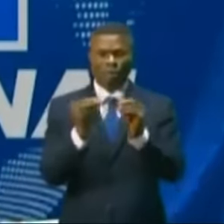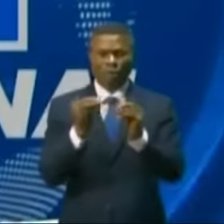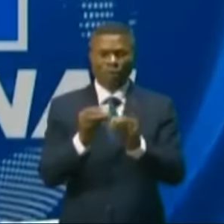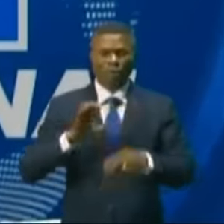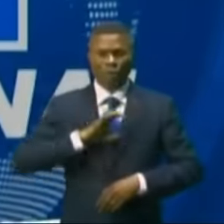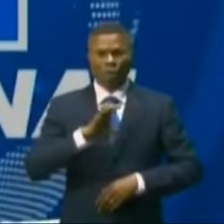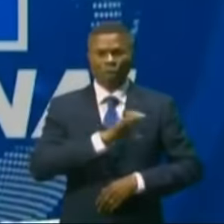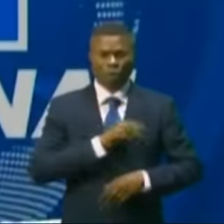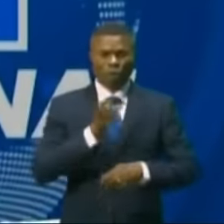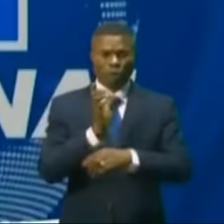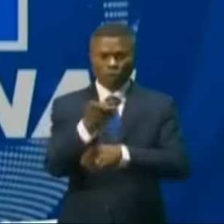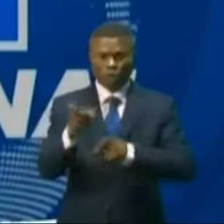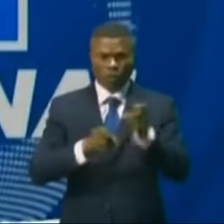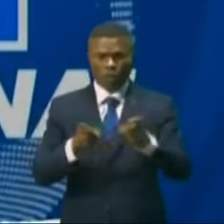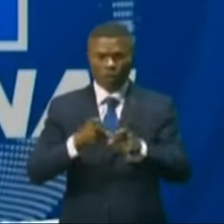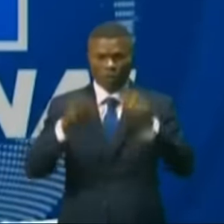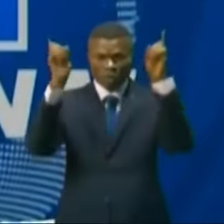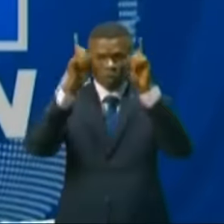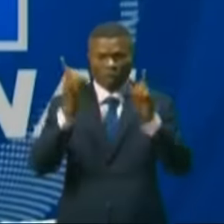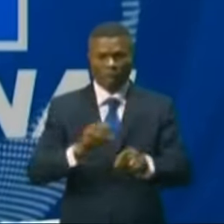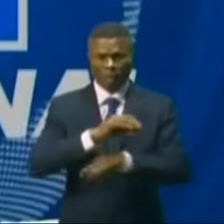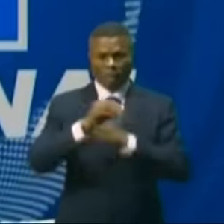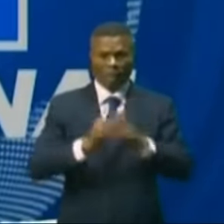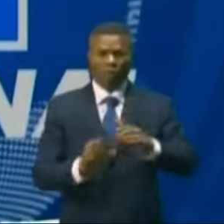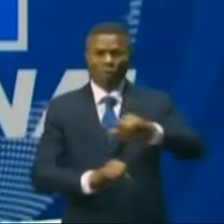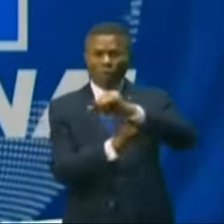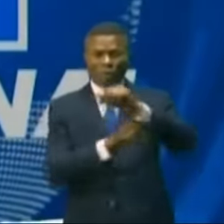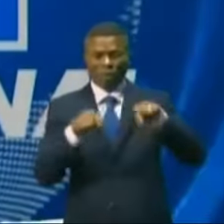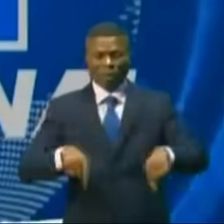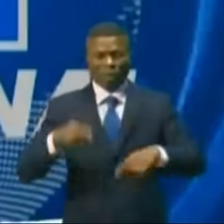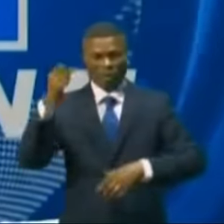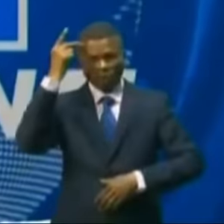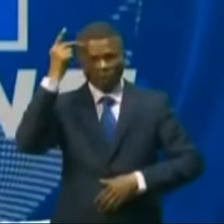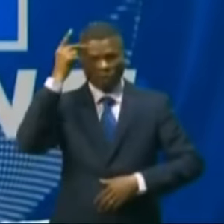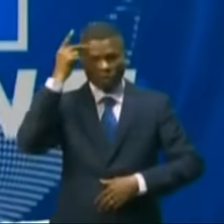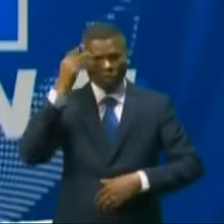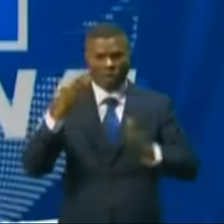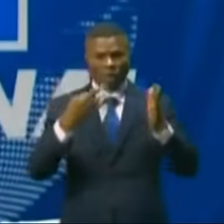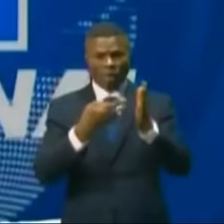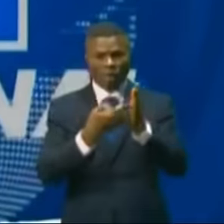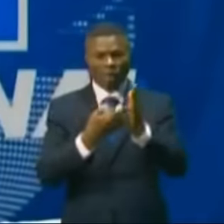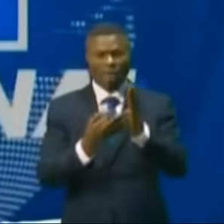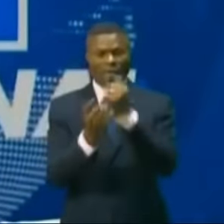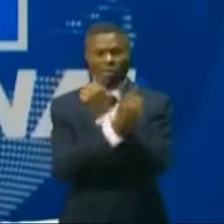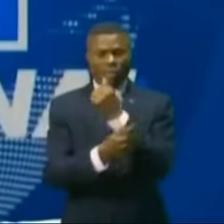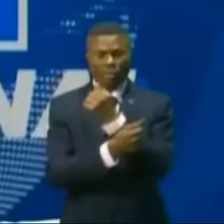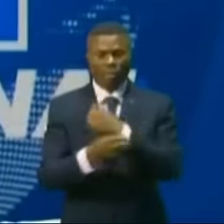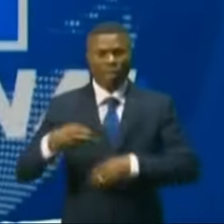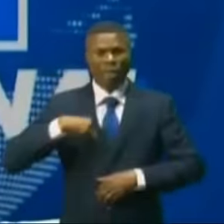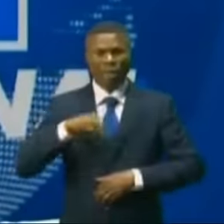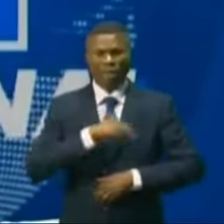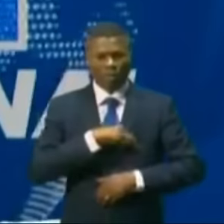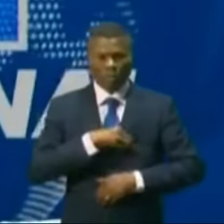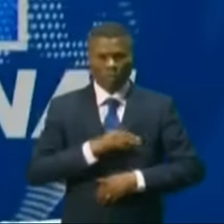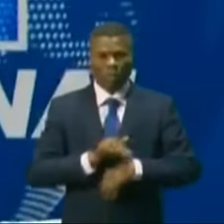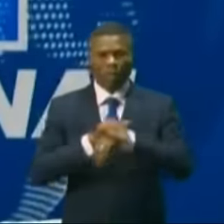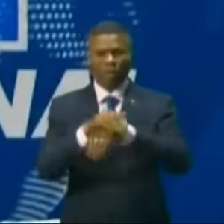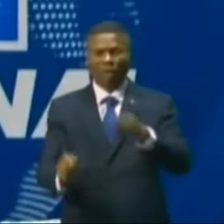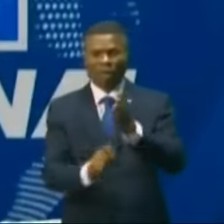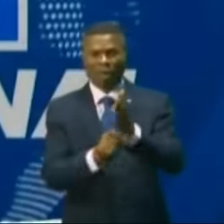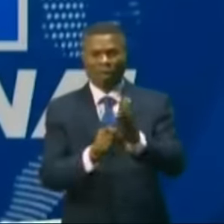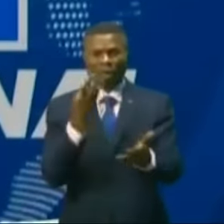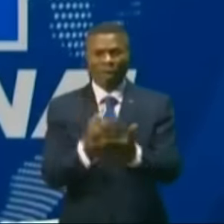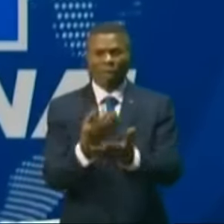comité d'orientation d'Afritac Centre se tient à Kinshasa. 9 pays membres de cet organe d'accompagnement technique du